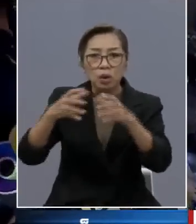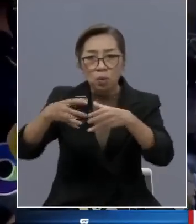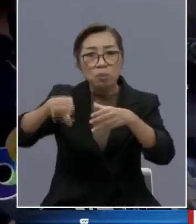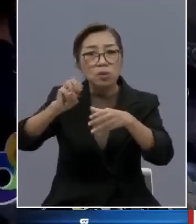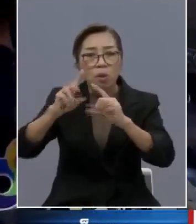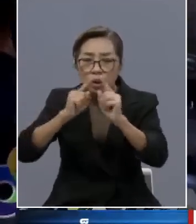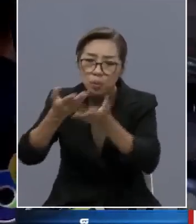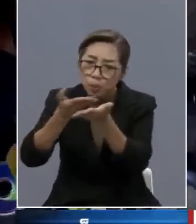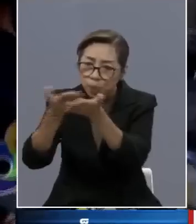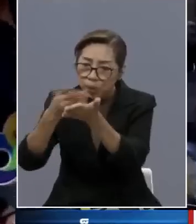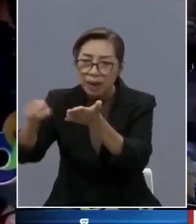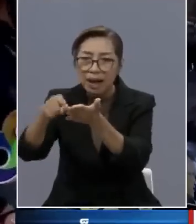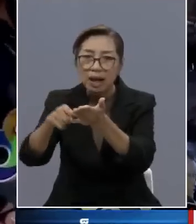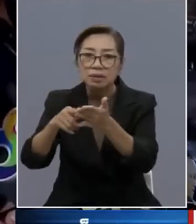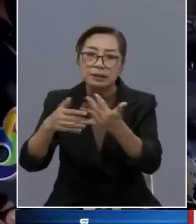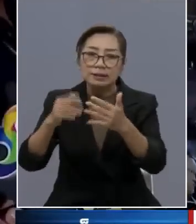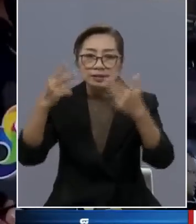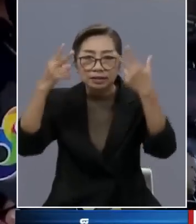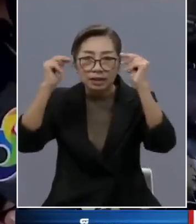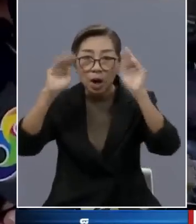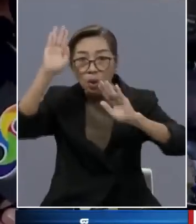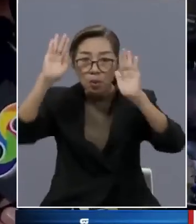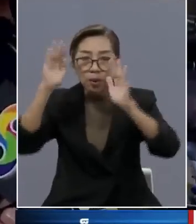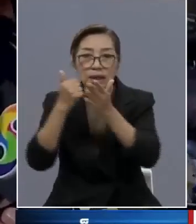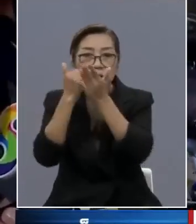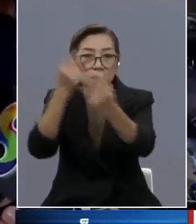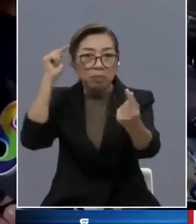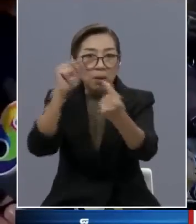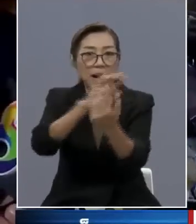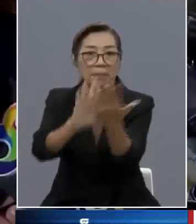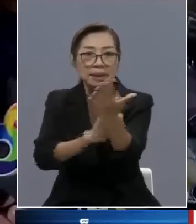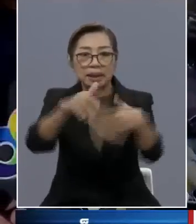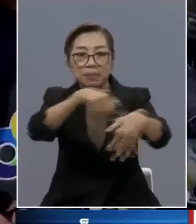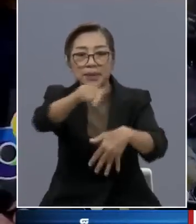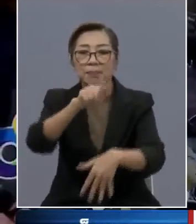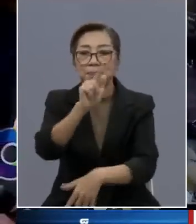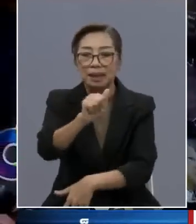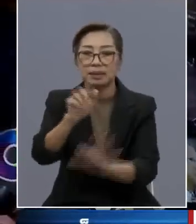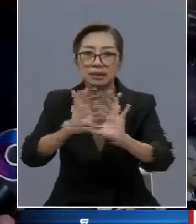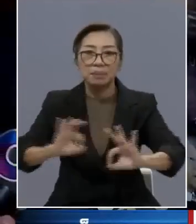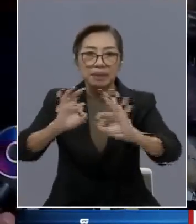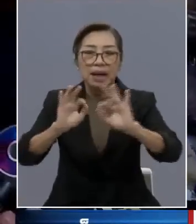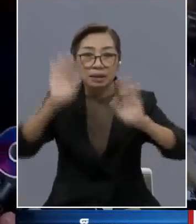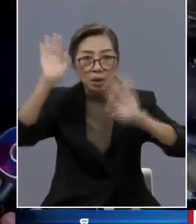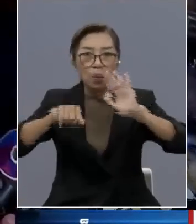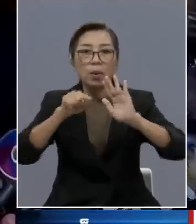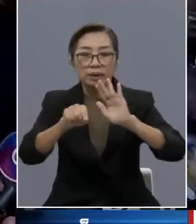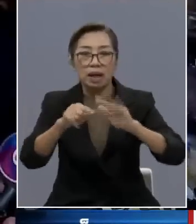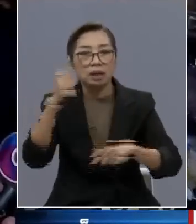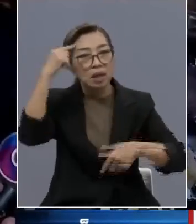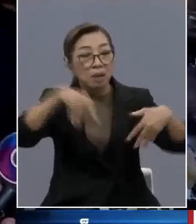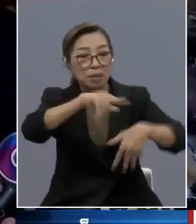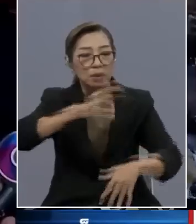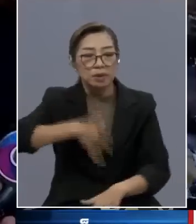ว.เนี่ยก็จะมีแนวทางการตัดสินใจโหวตเพื่อประเทศชาติประชาชนให้ความสำคัญเป็นหลักยืนยันว่าจะไม่ทำให้ประชาชนผิด